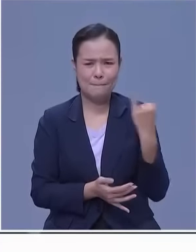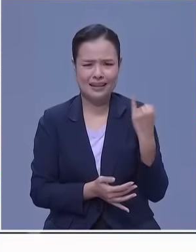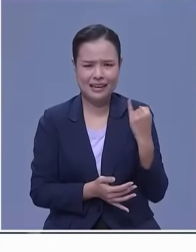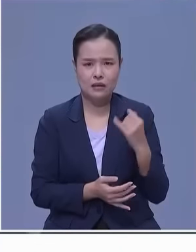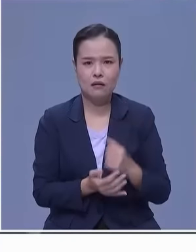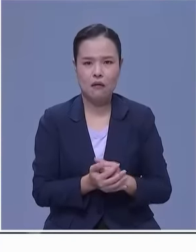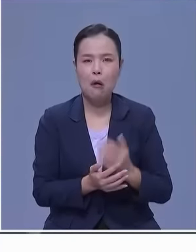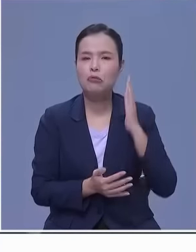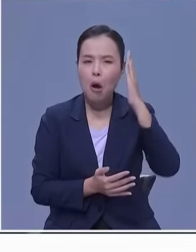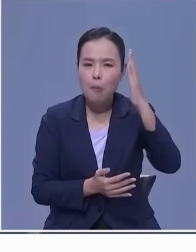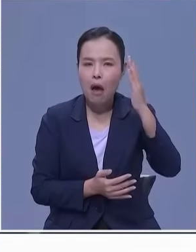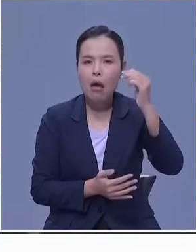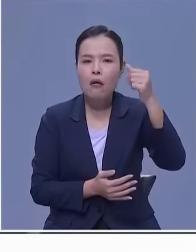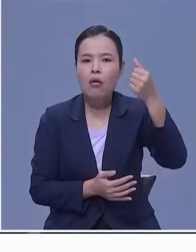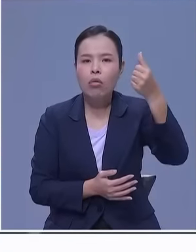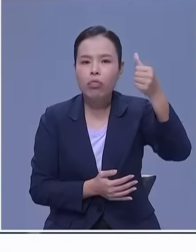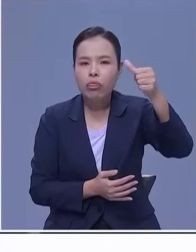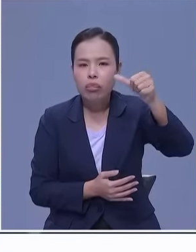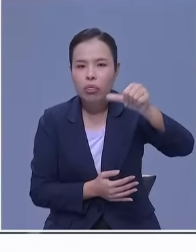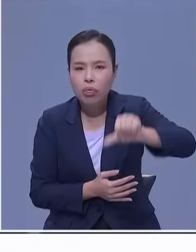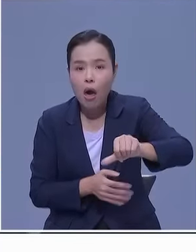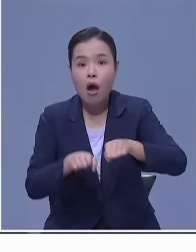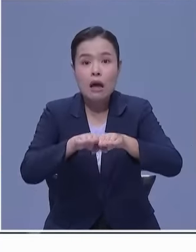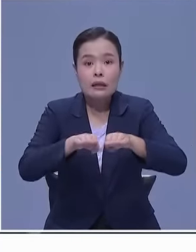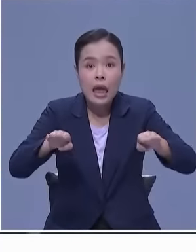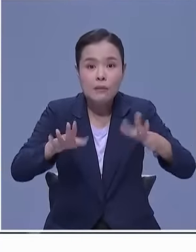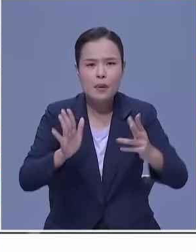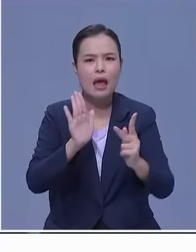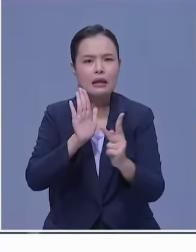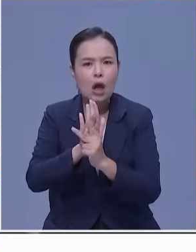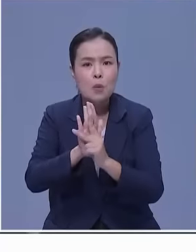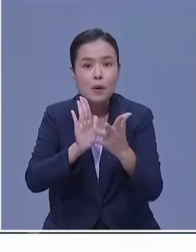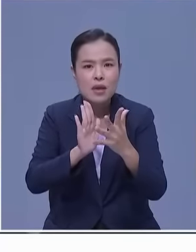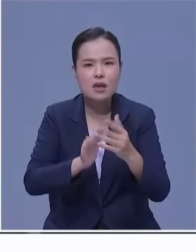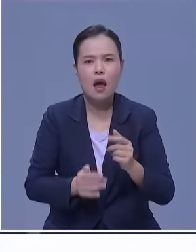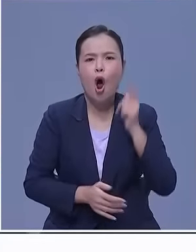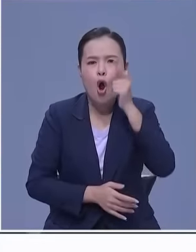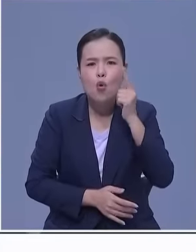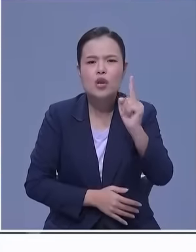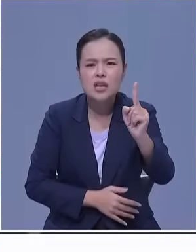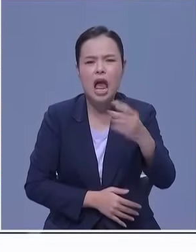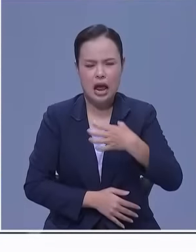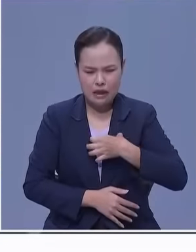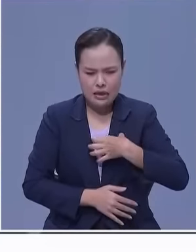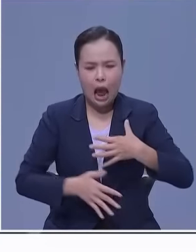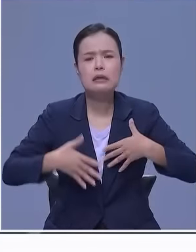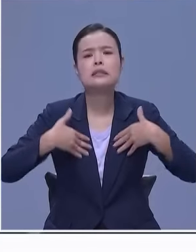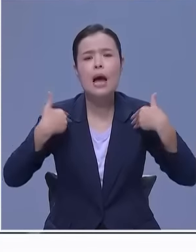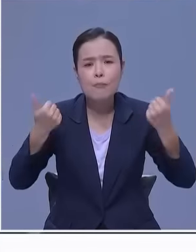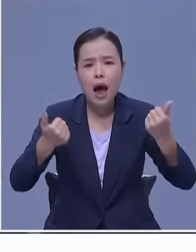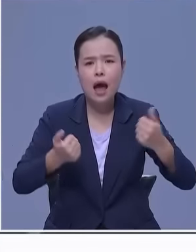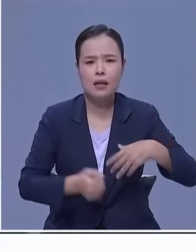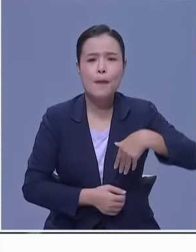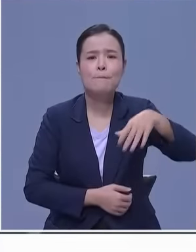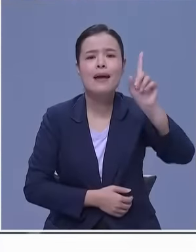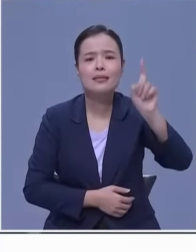ยิ่งถดถอยเพราะว่าไม่ใช้กฎเกณฑ์อะไรเลยนอกจากกฎของลุงอยากให้ลุงป้อมเนี่ยสบายได้แล้วสบายนะไม่ได้หมายถึงไปสบาย